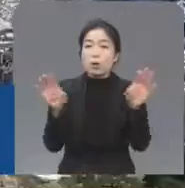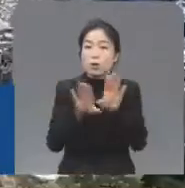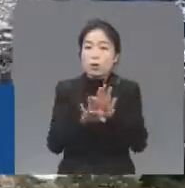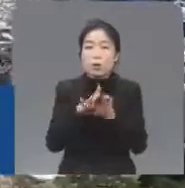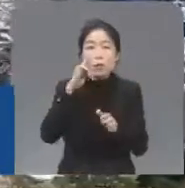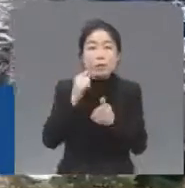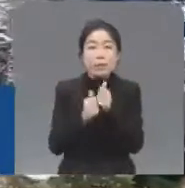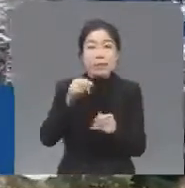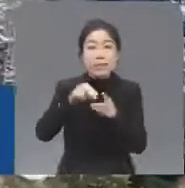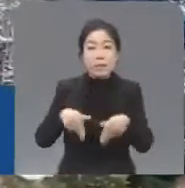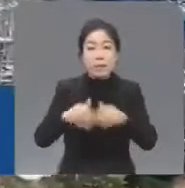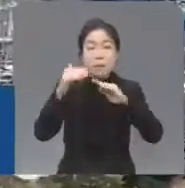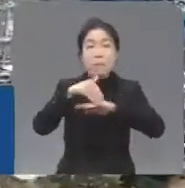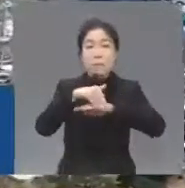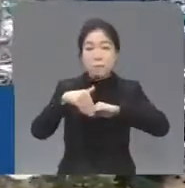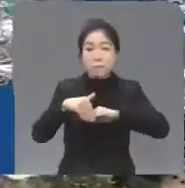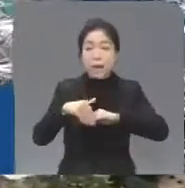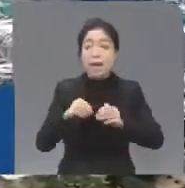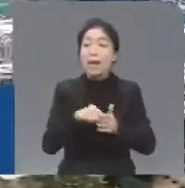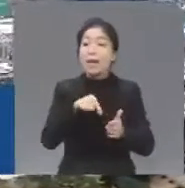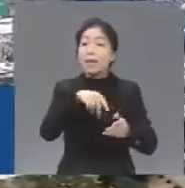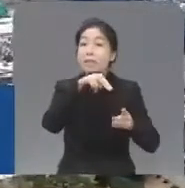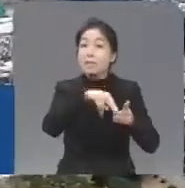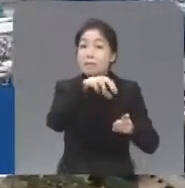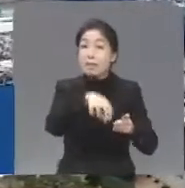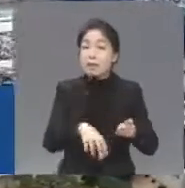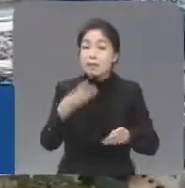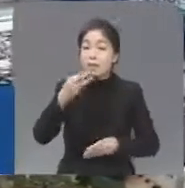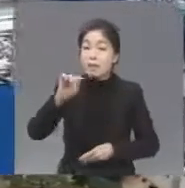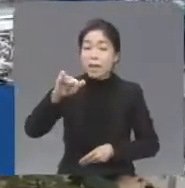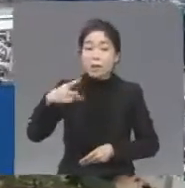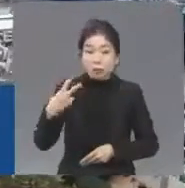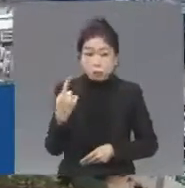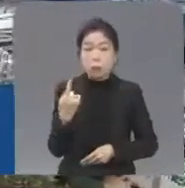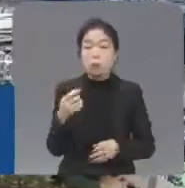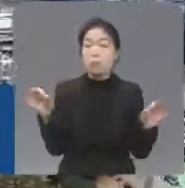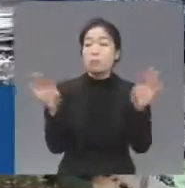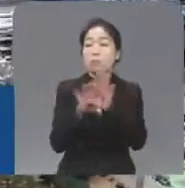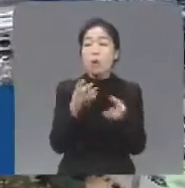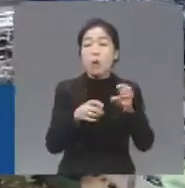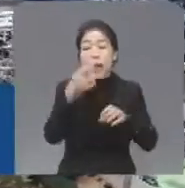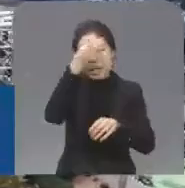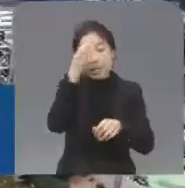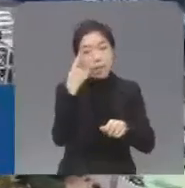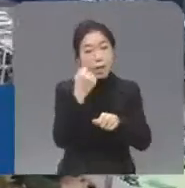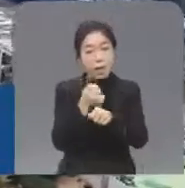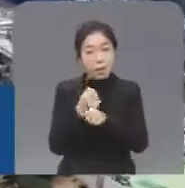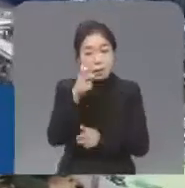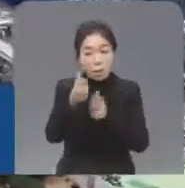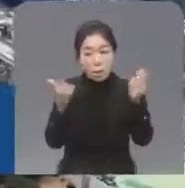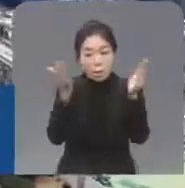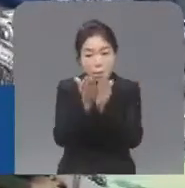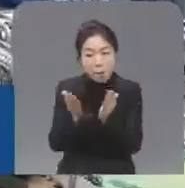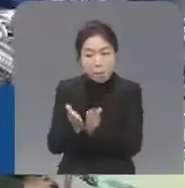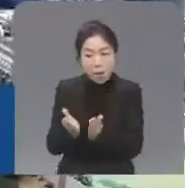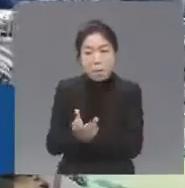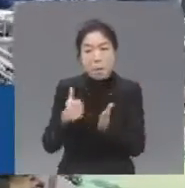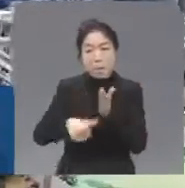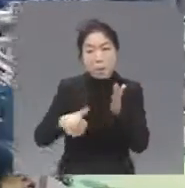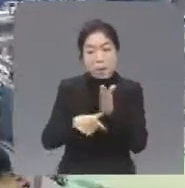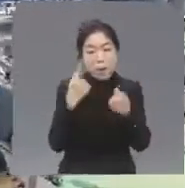탄소중립화학공정실증센터가 들어설 예정입니다. 실증센터는 탄소중립형 화학기술 개발과 산업수요 맞춤형 화학소재